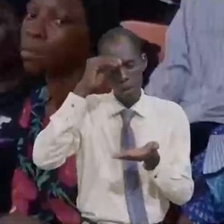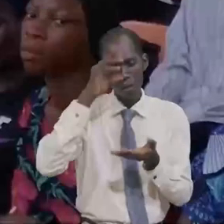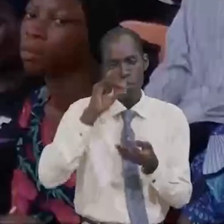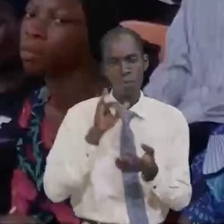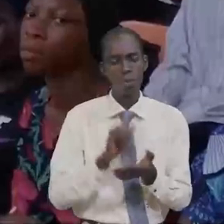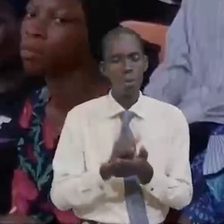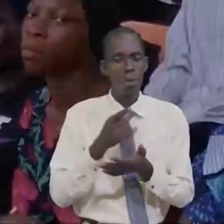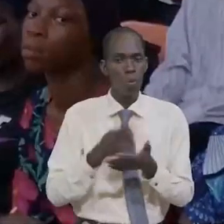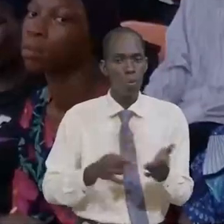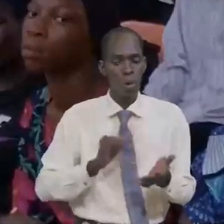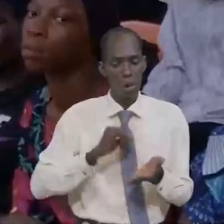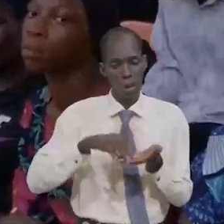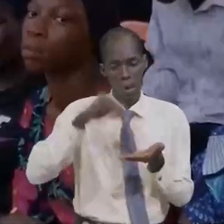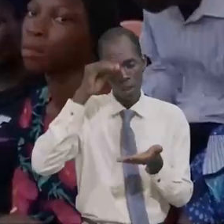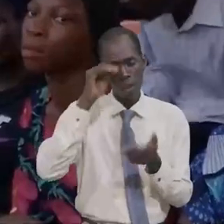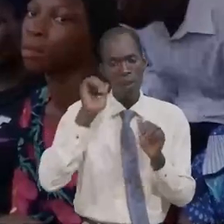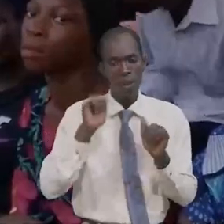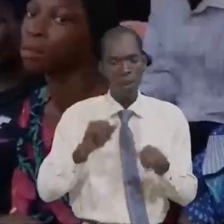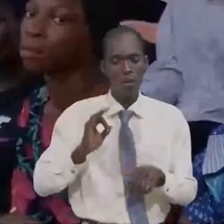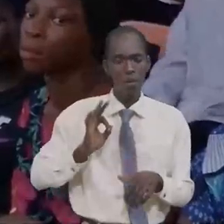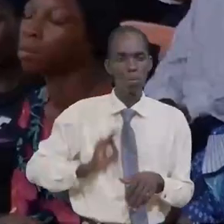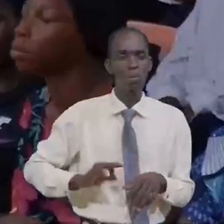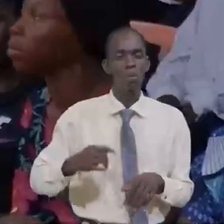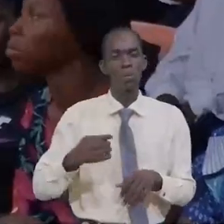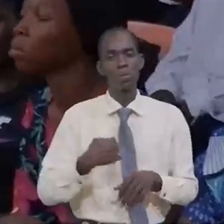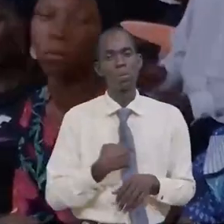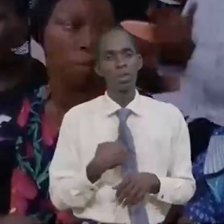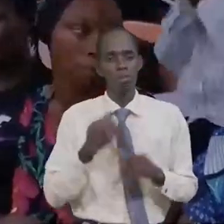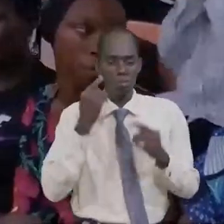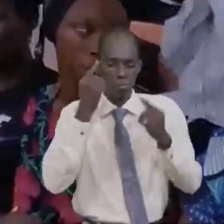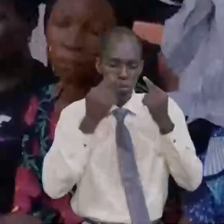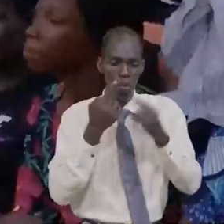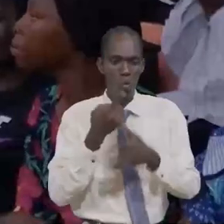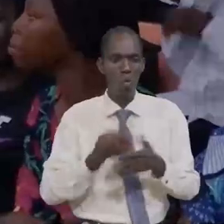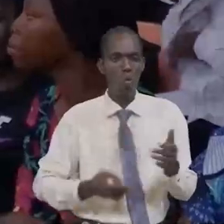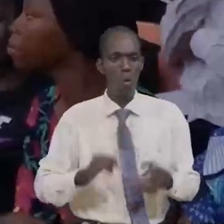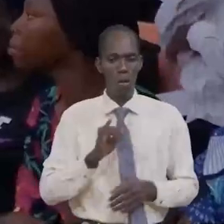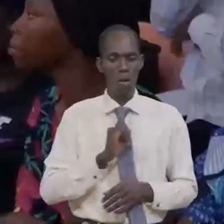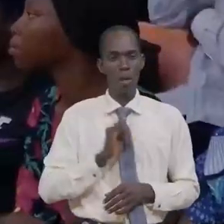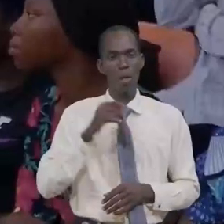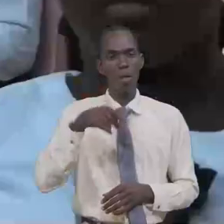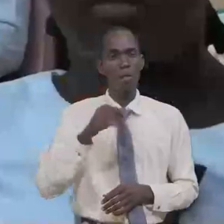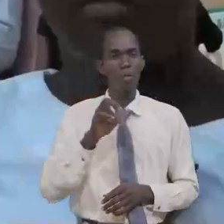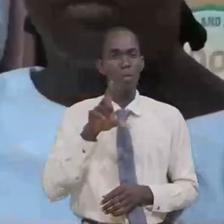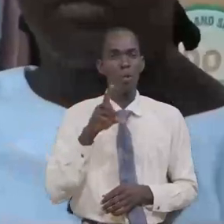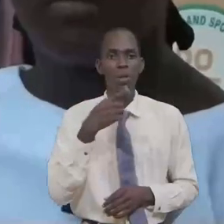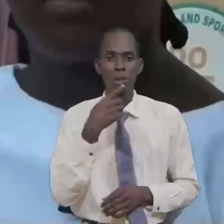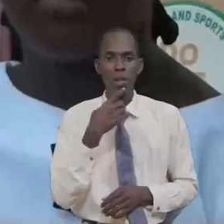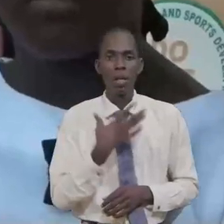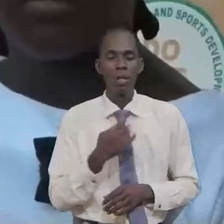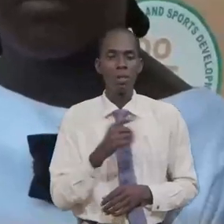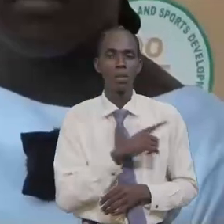pourquoi ce que j'ai plus mais profiter considère ce que j'ai et le Seigneur te donne